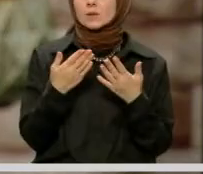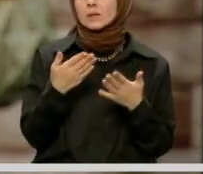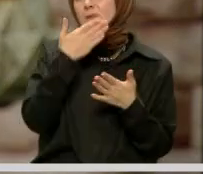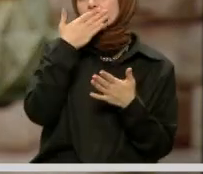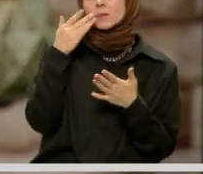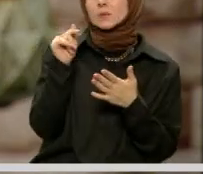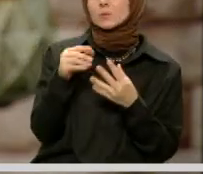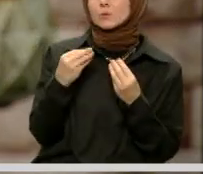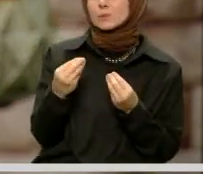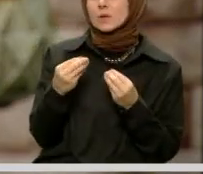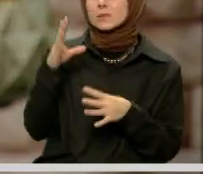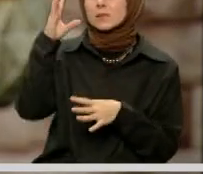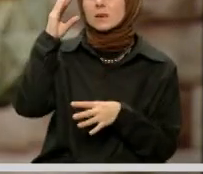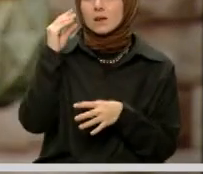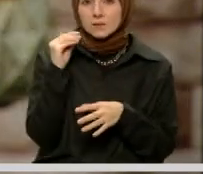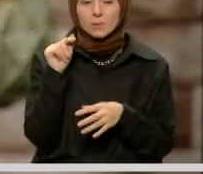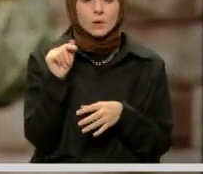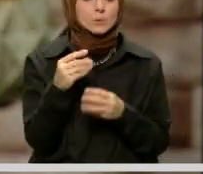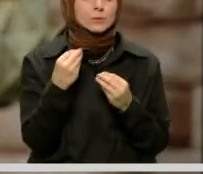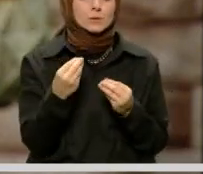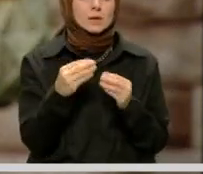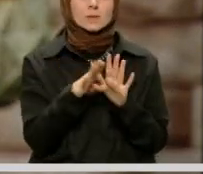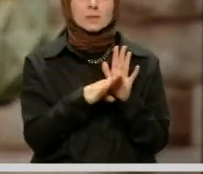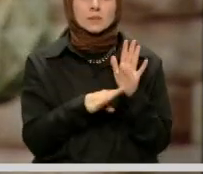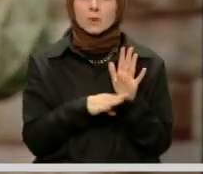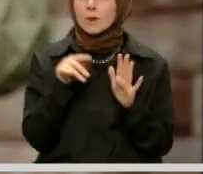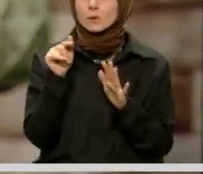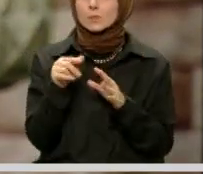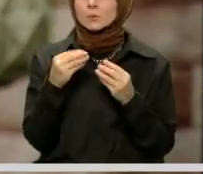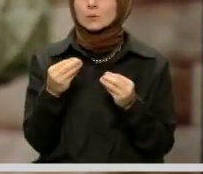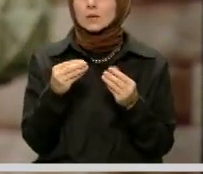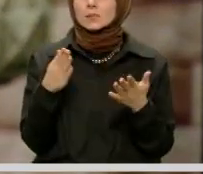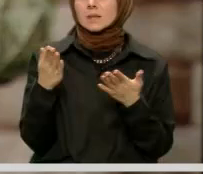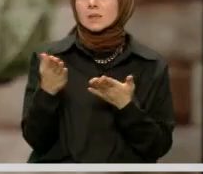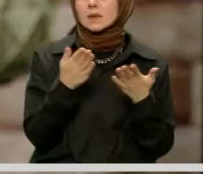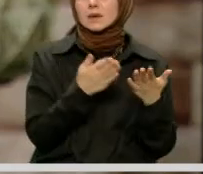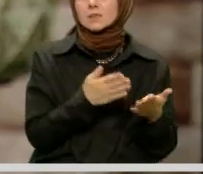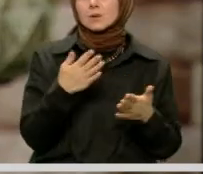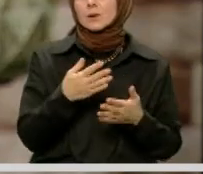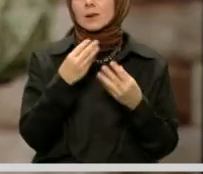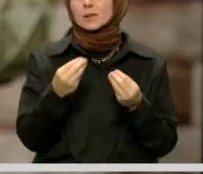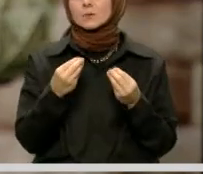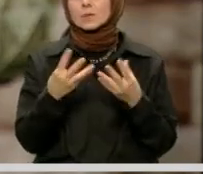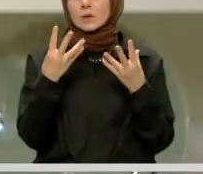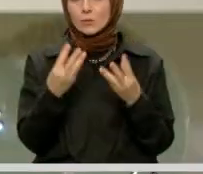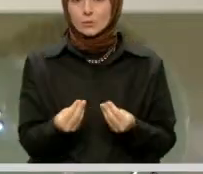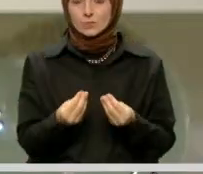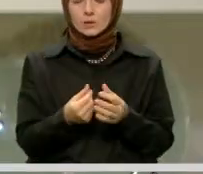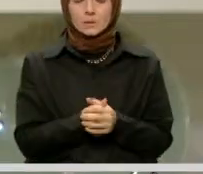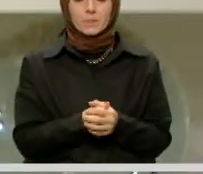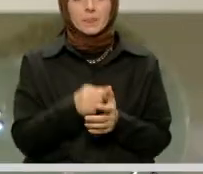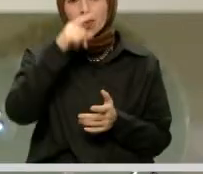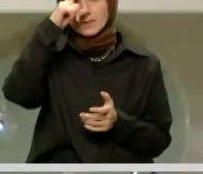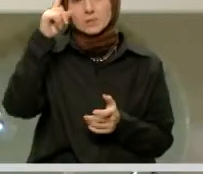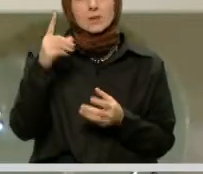bu güzellikleriyle anlamak, bu güzellikleriyle yaşamak, bu güzellikleriyle karşılamak en güzel olacaktır diye düşünüyorum İlknur Hanım. İnşallah hocam, çok